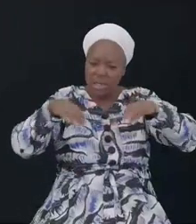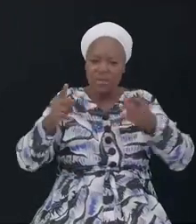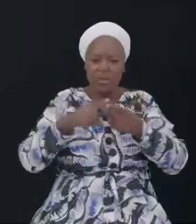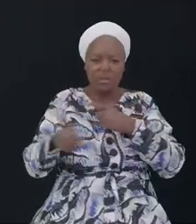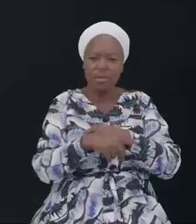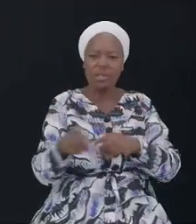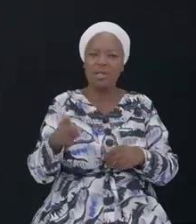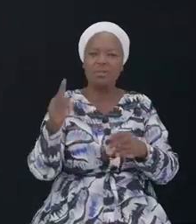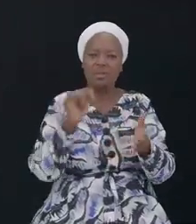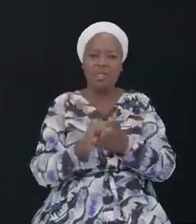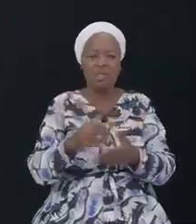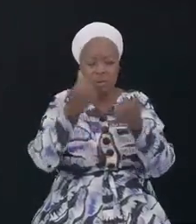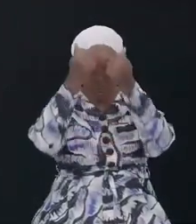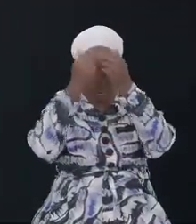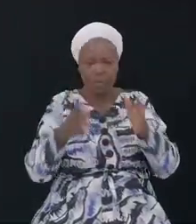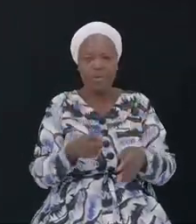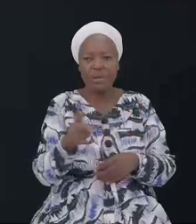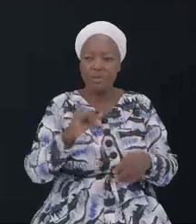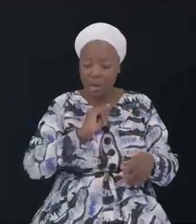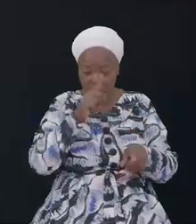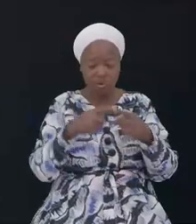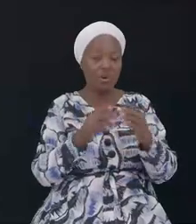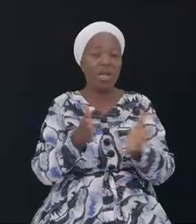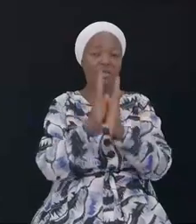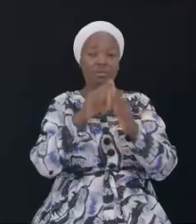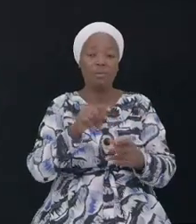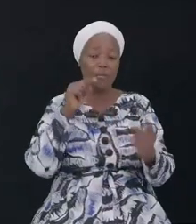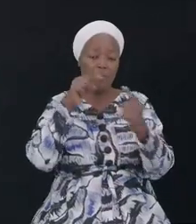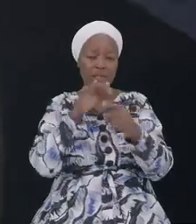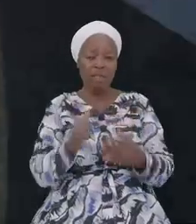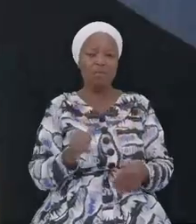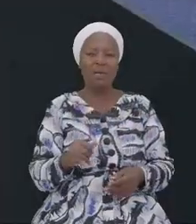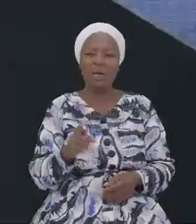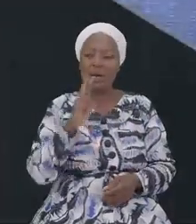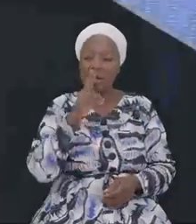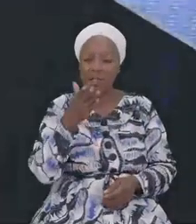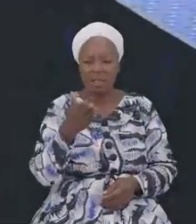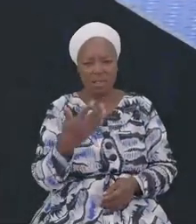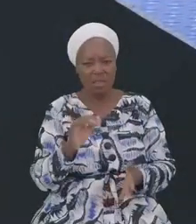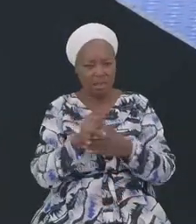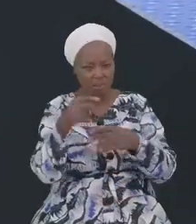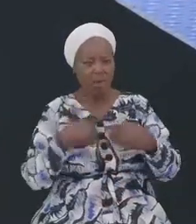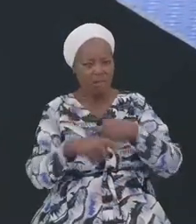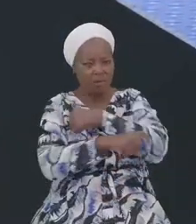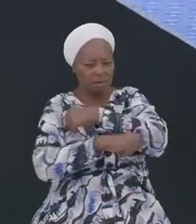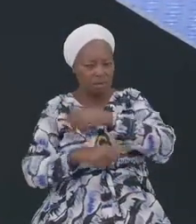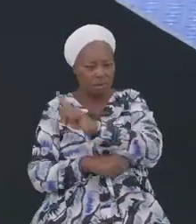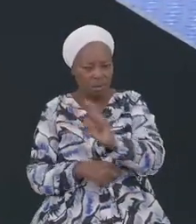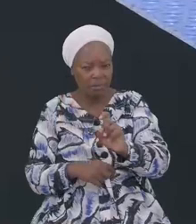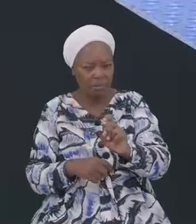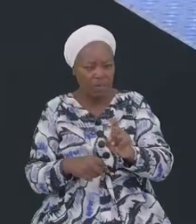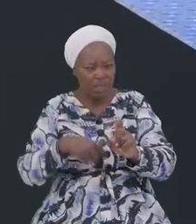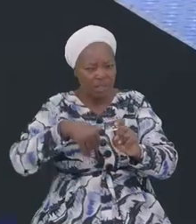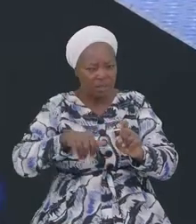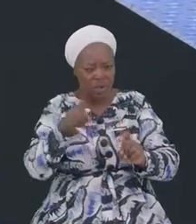que Dieu a donné à ceux qui lui obéissent. Je vais vous demander directement, y a-t-il des choses que vous avez voulu? Y a-t-il des choses qui sont encore à votre